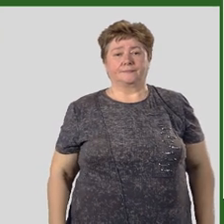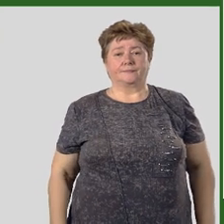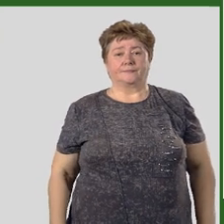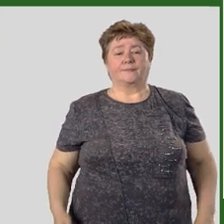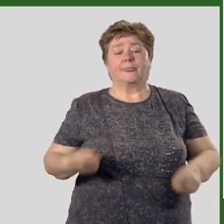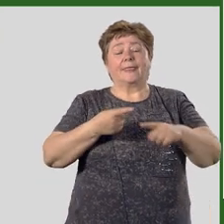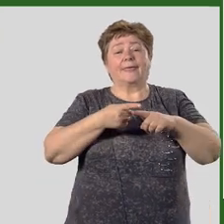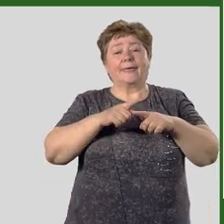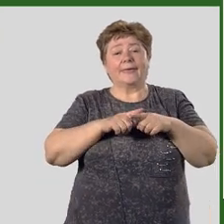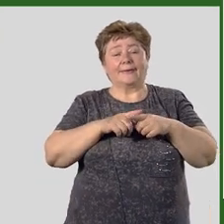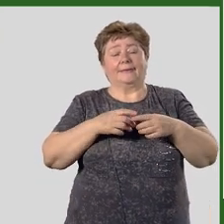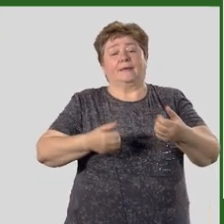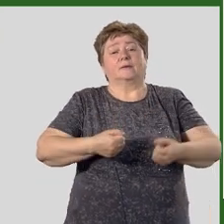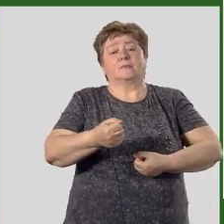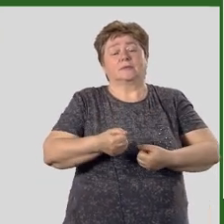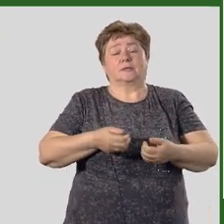Это